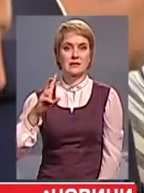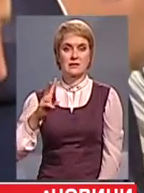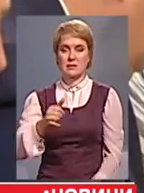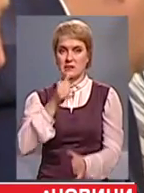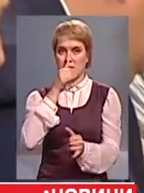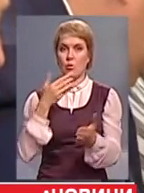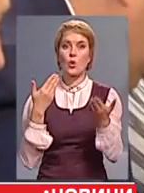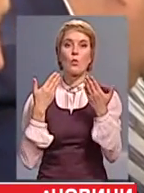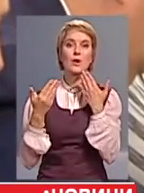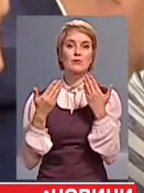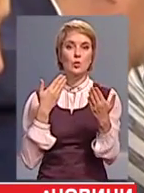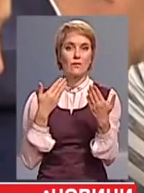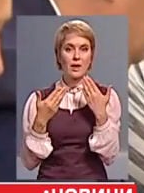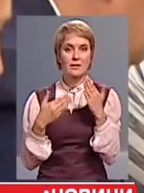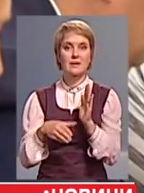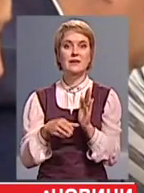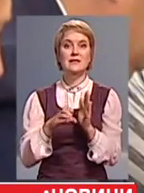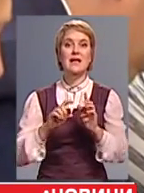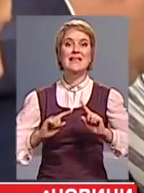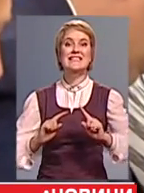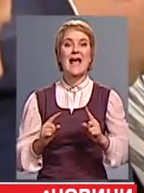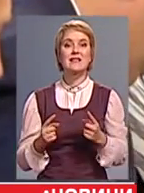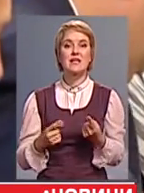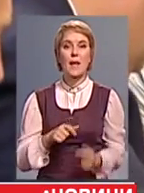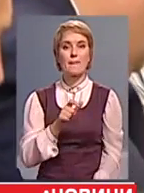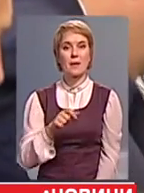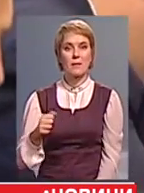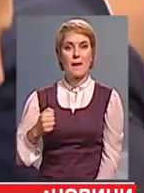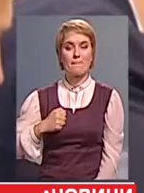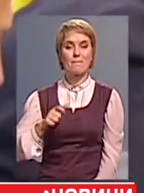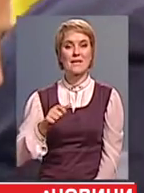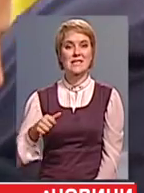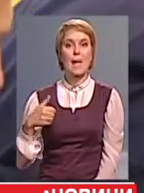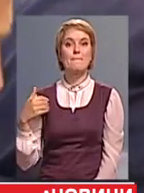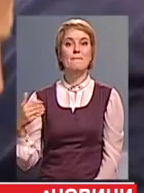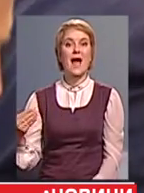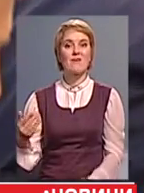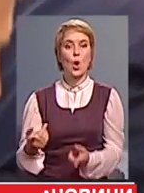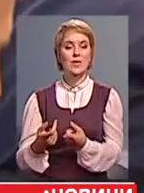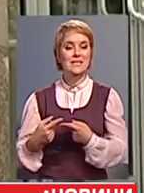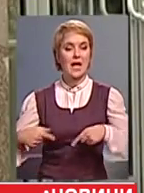зможуть поспілкуватись з затриманими бійцями правого сектора.